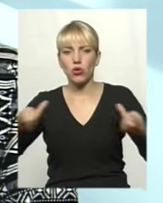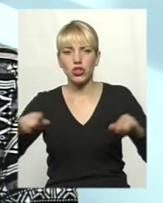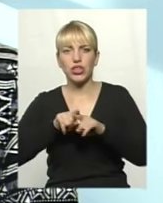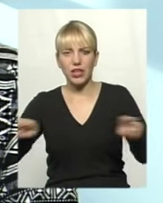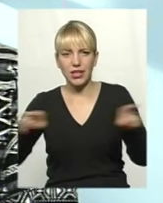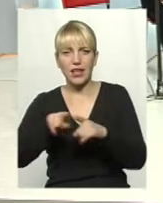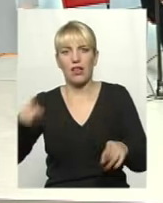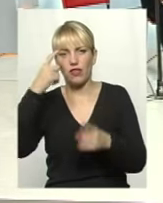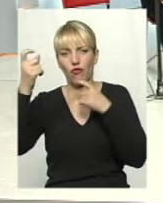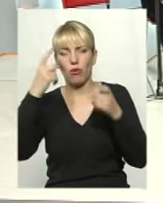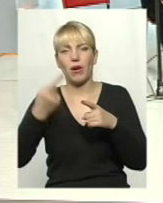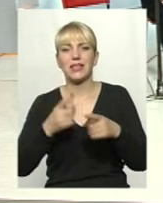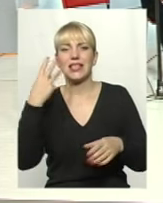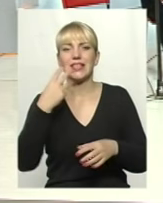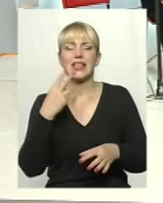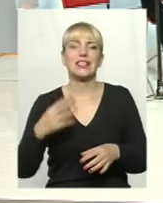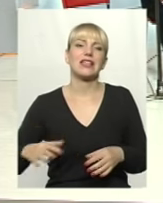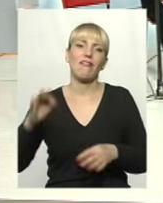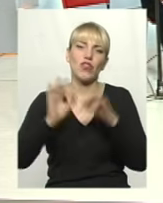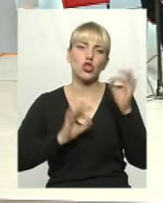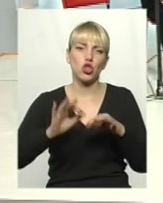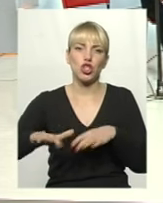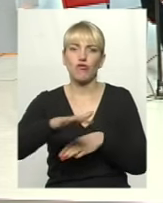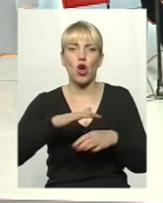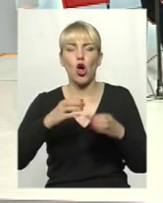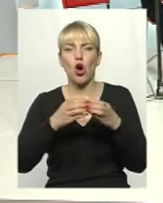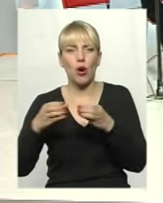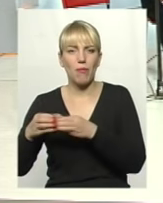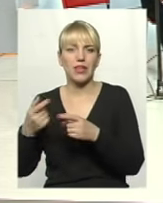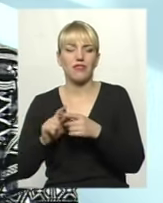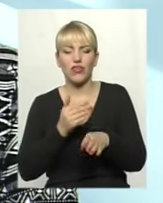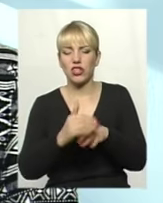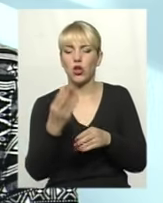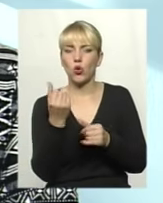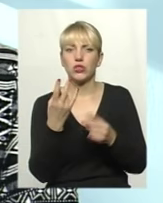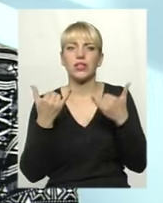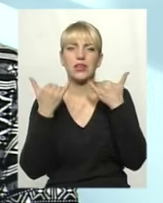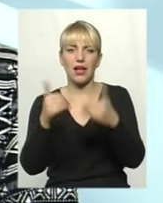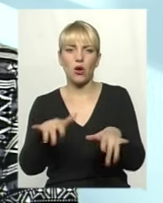30%, до речі, громад, 30% громад виділили кошти на комп'ютеризацію бібліотек.